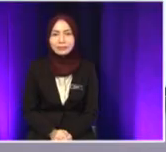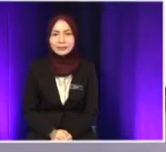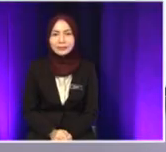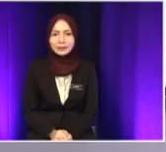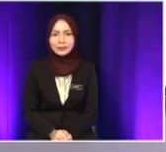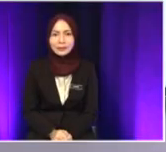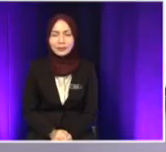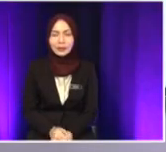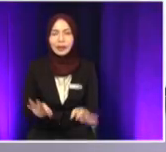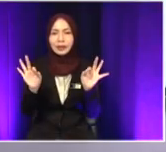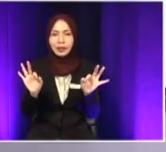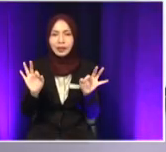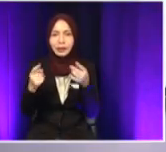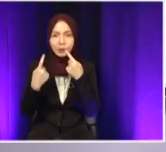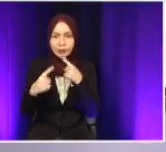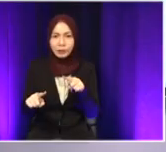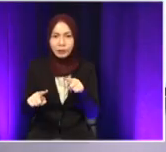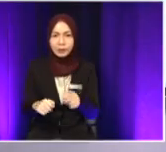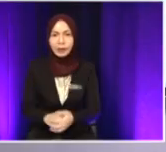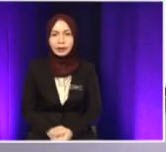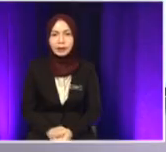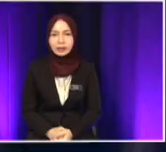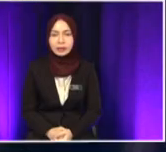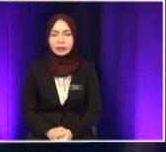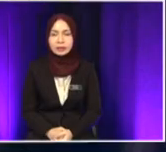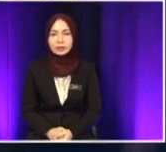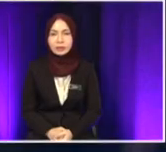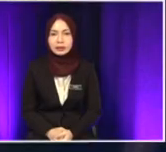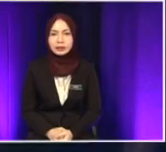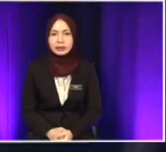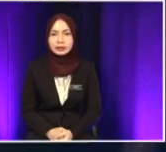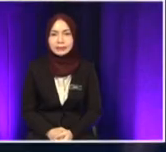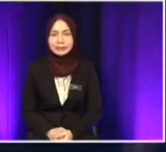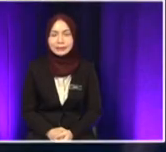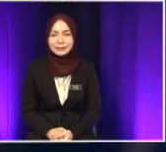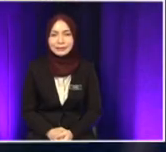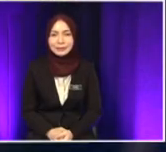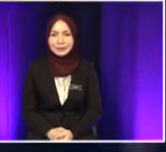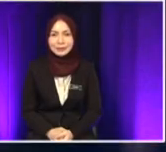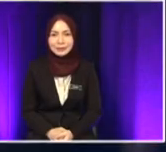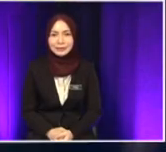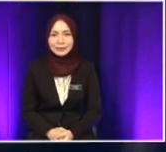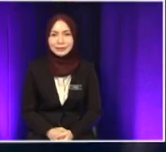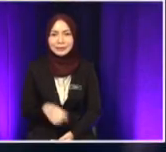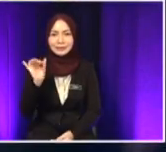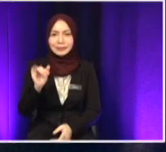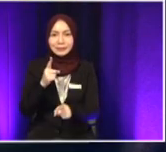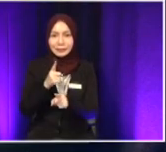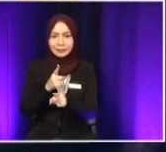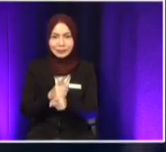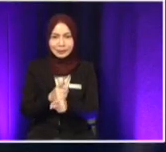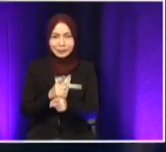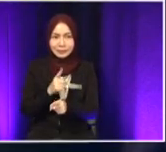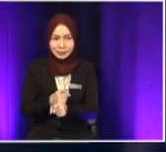kalau jawaban kalau jawaban yang betul aye marah